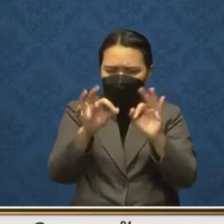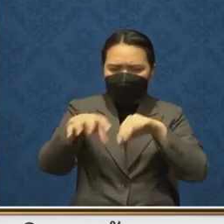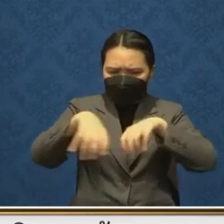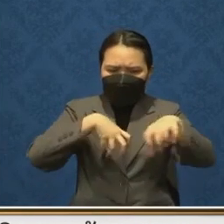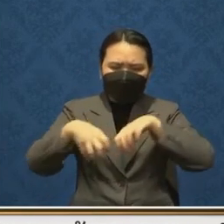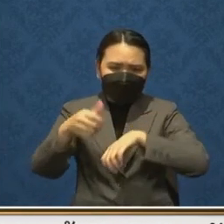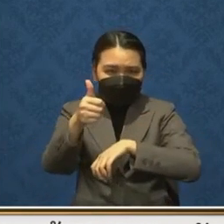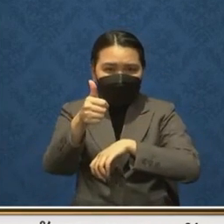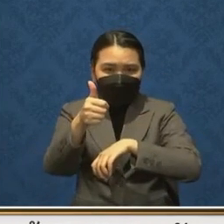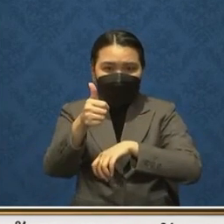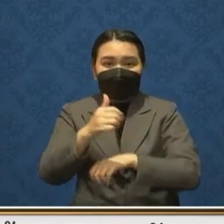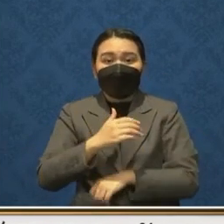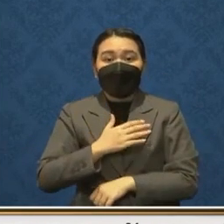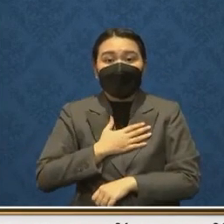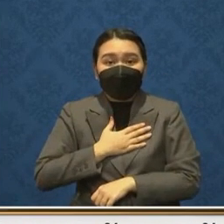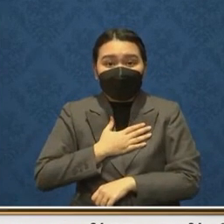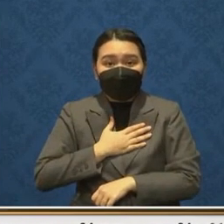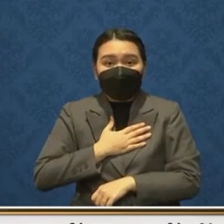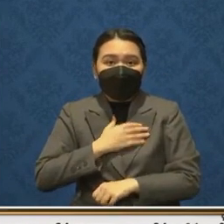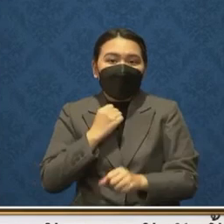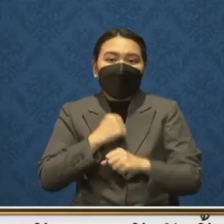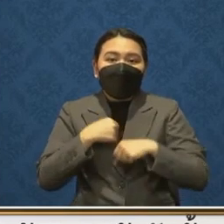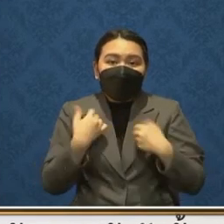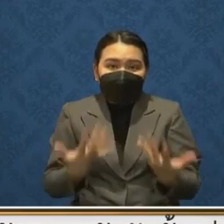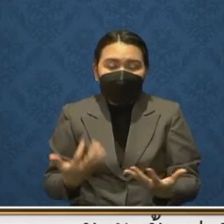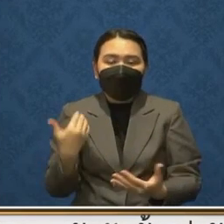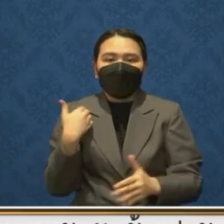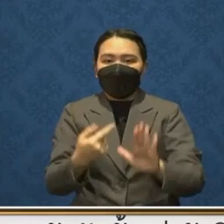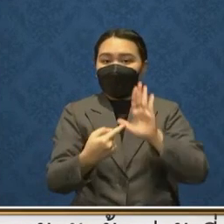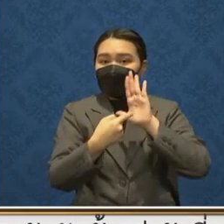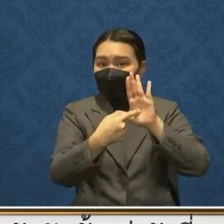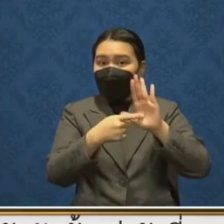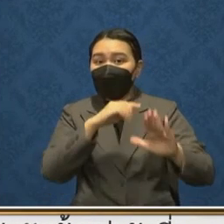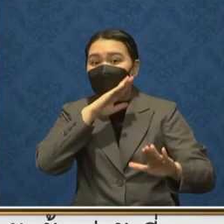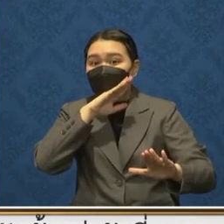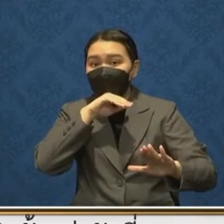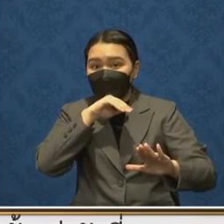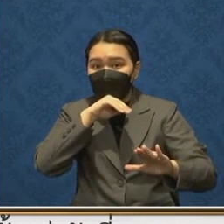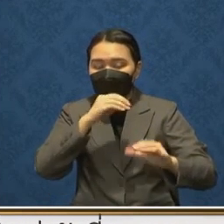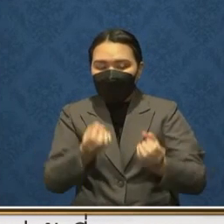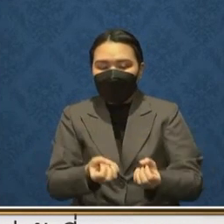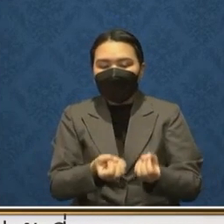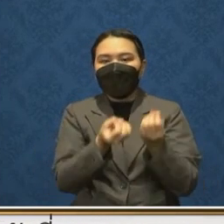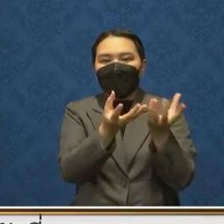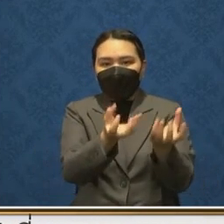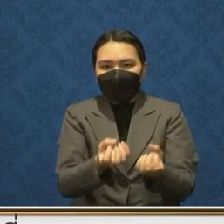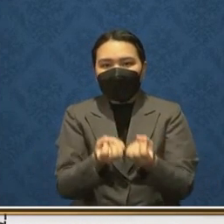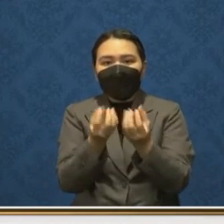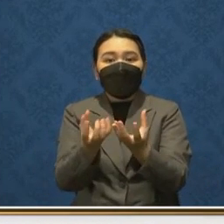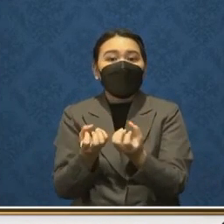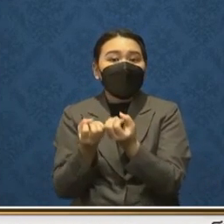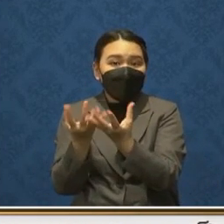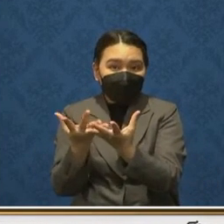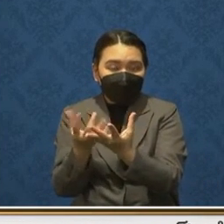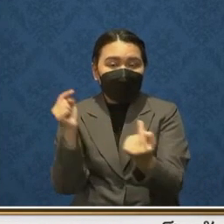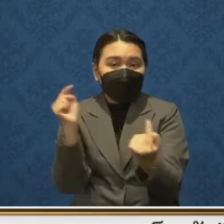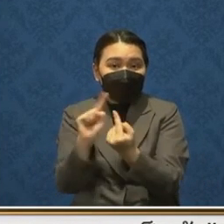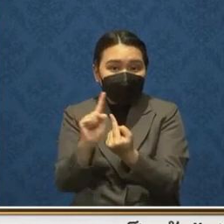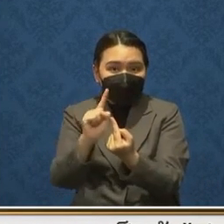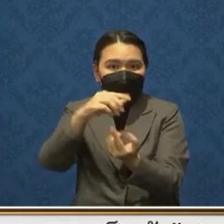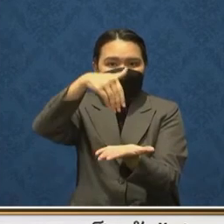ผมก็ส่งทั้ง 3 ตัวอย่างไปที่ไหนครัไปที่หน่วยชาลสูตรโลกสัตวกลาง